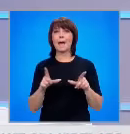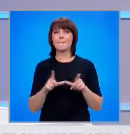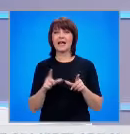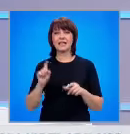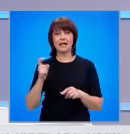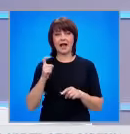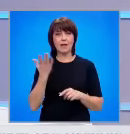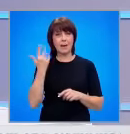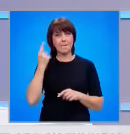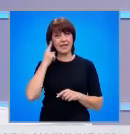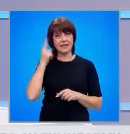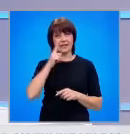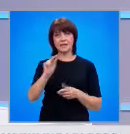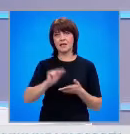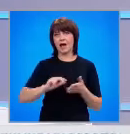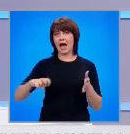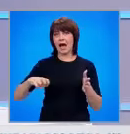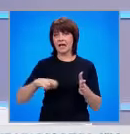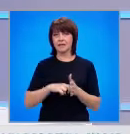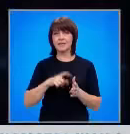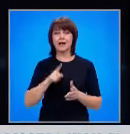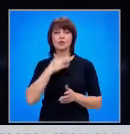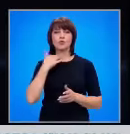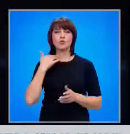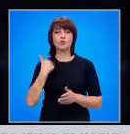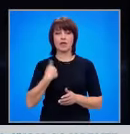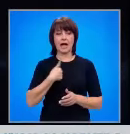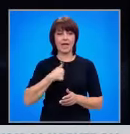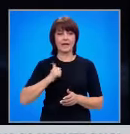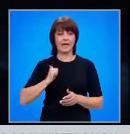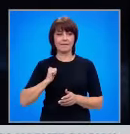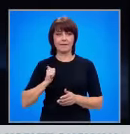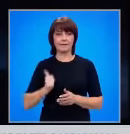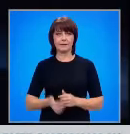дни той беше вписан в регистъра на чуждите агенти.